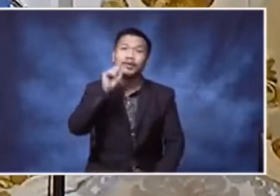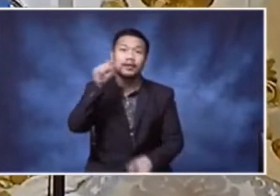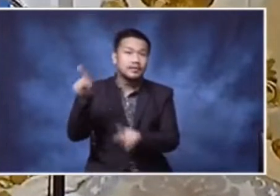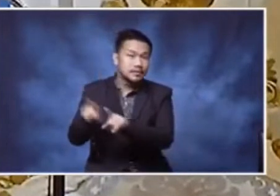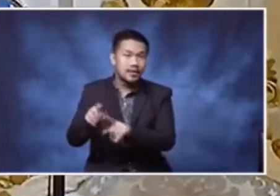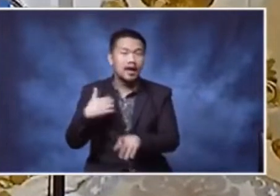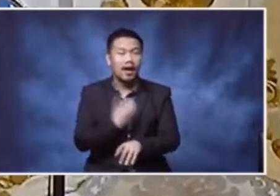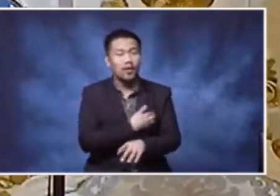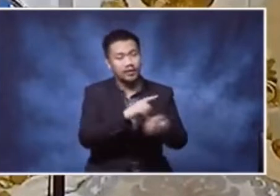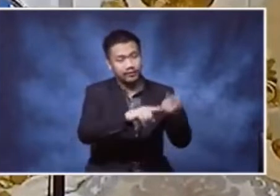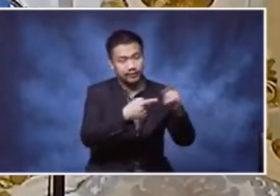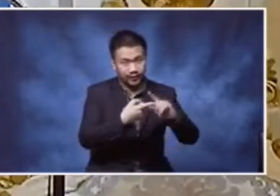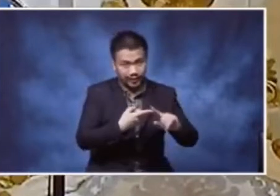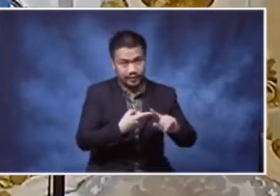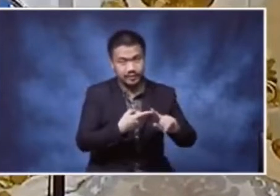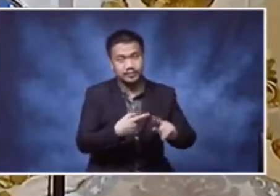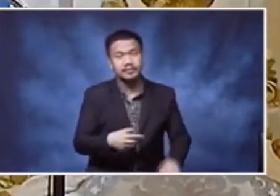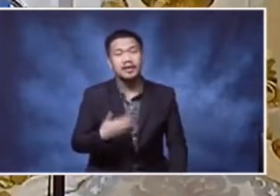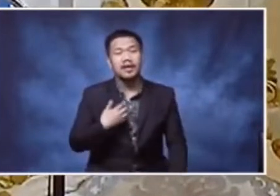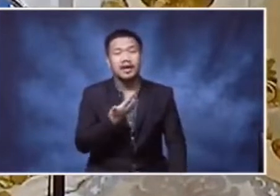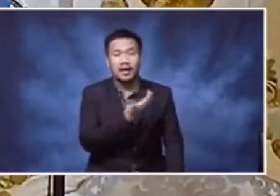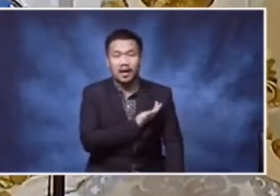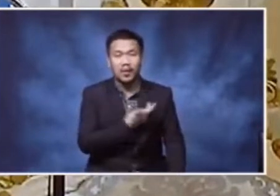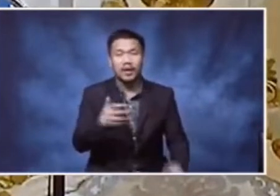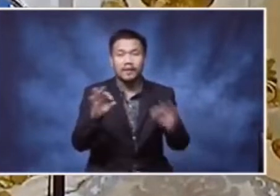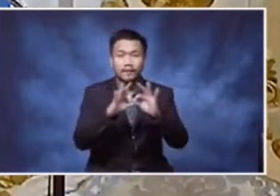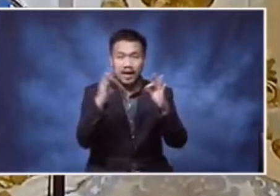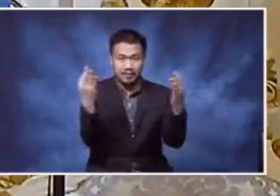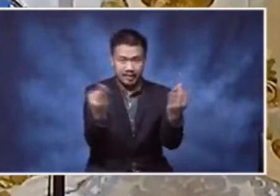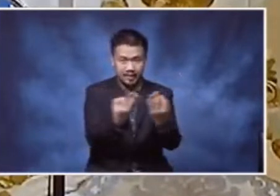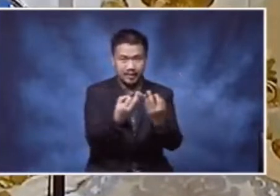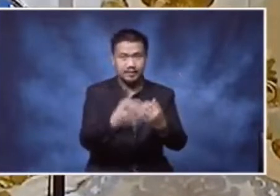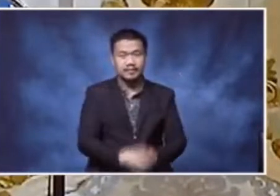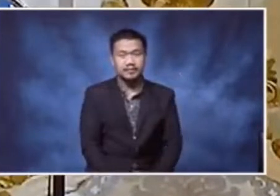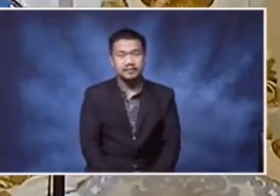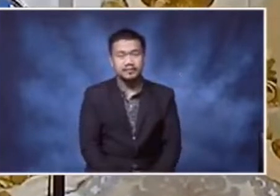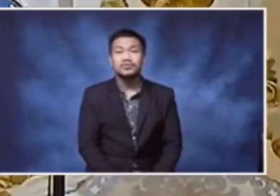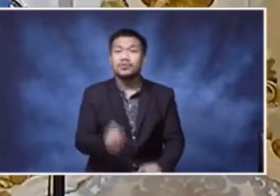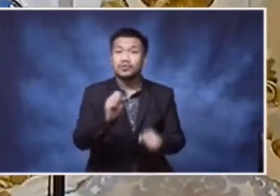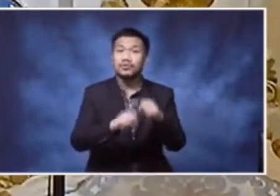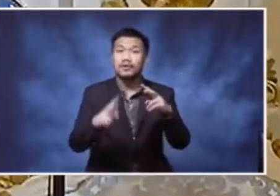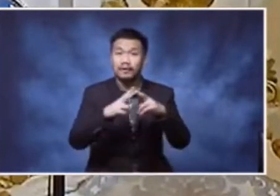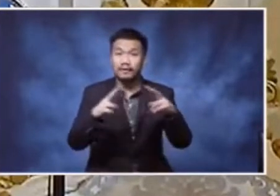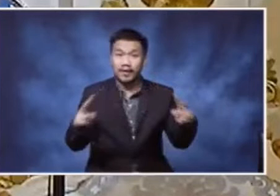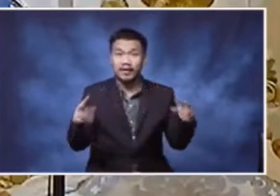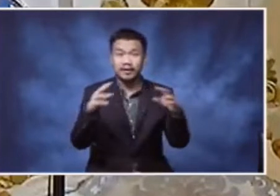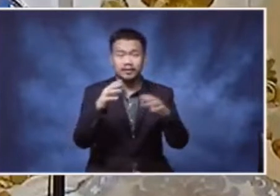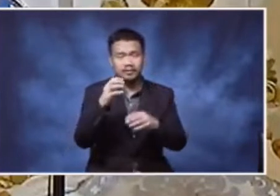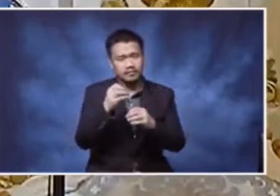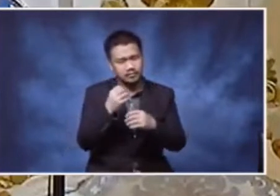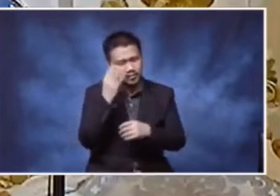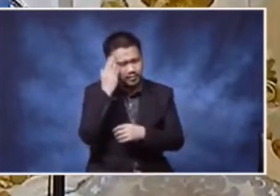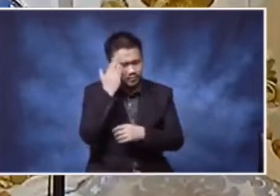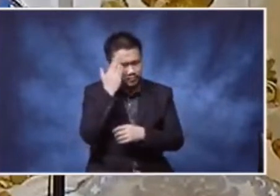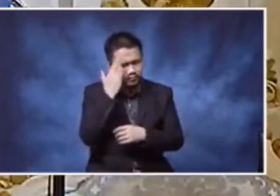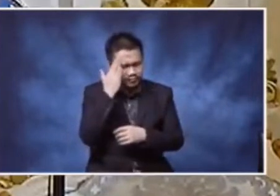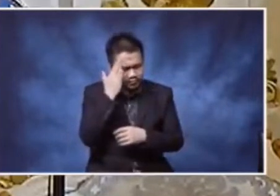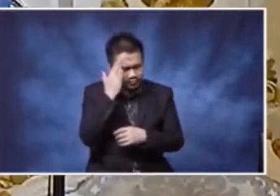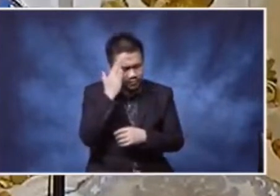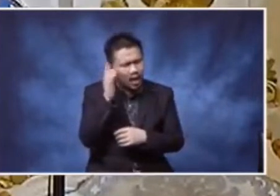ating kaibigan, no, yung ating pamilya. Kaya maganda ding isipin, ano